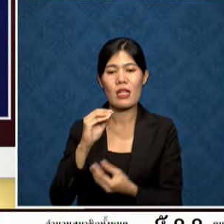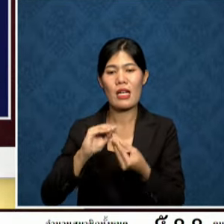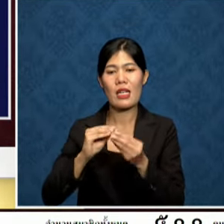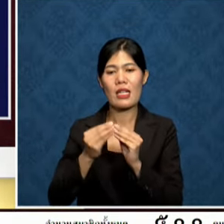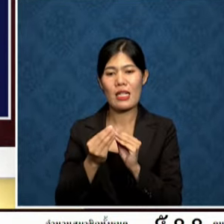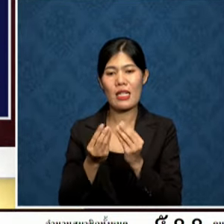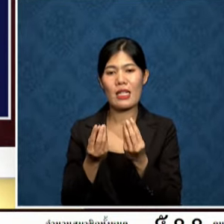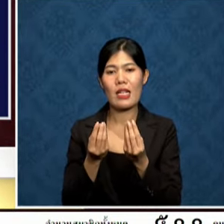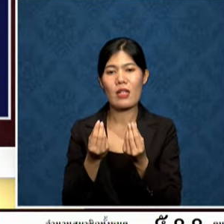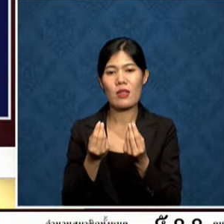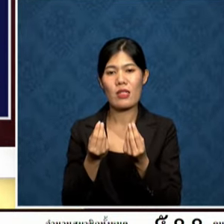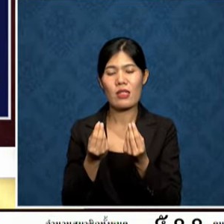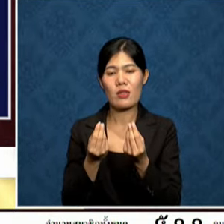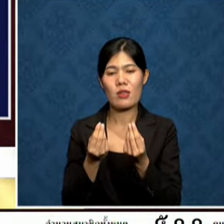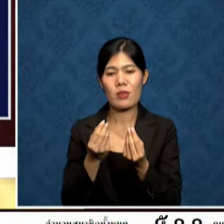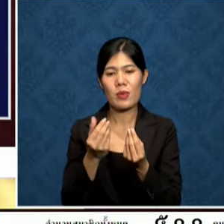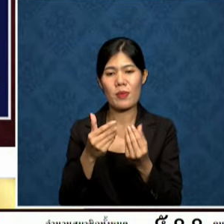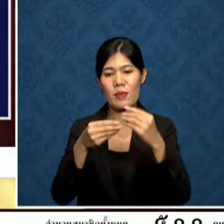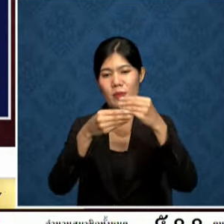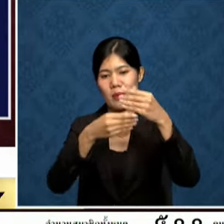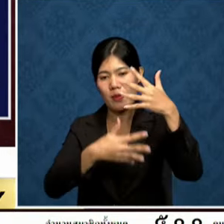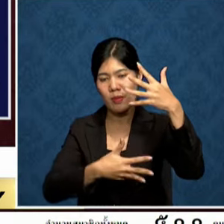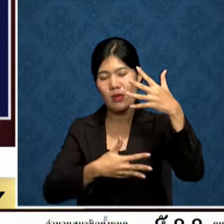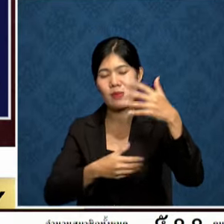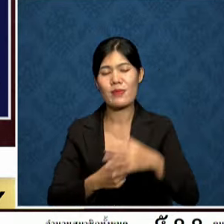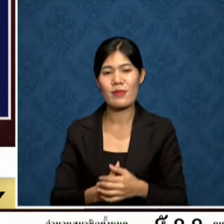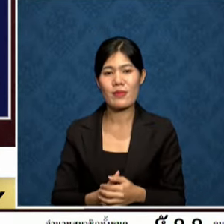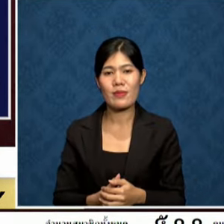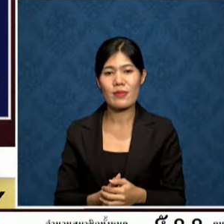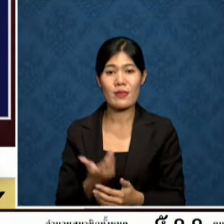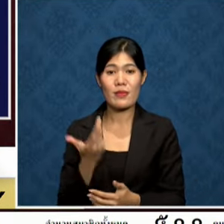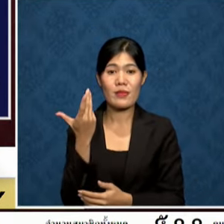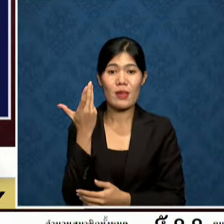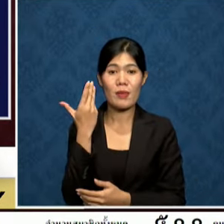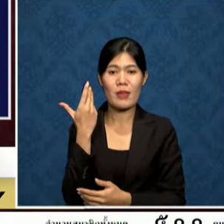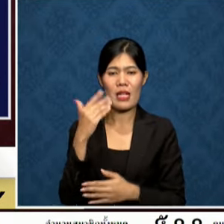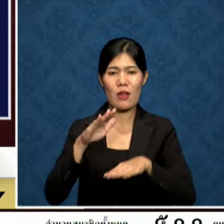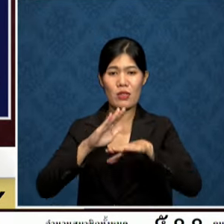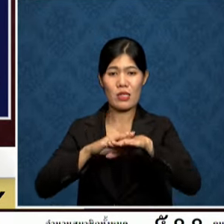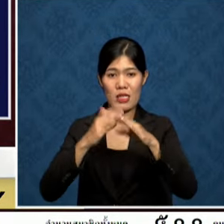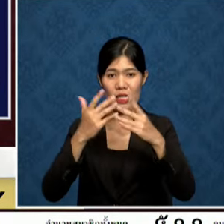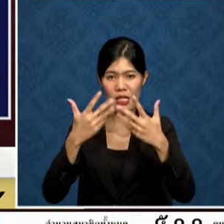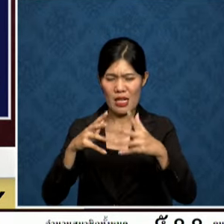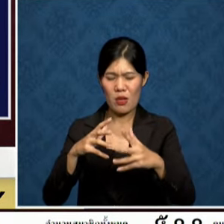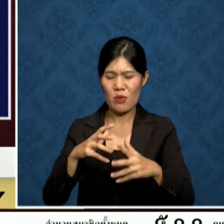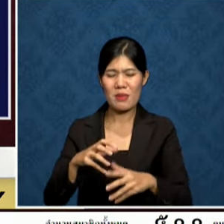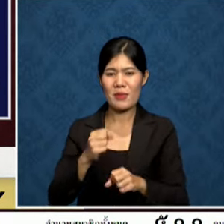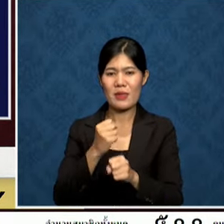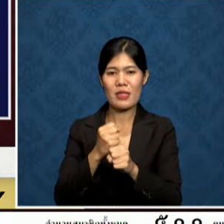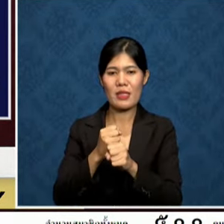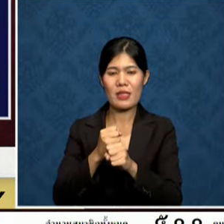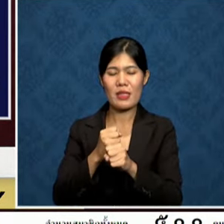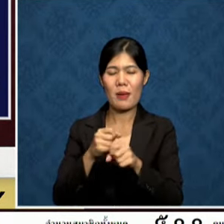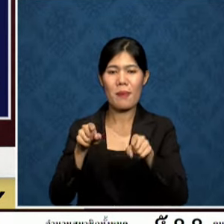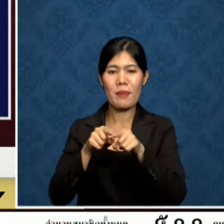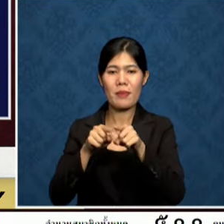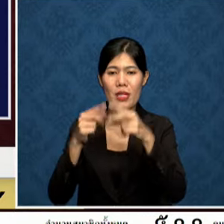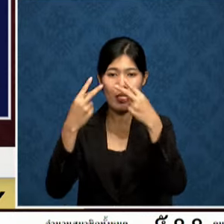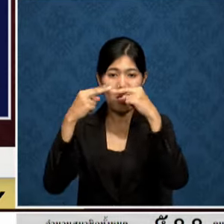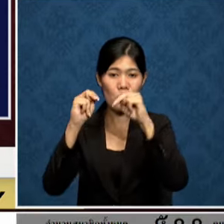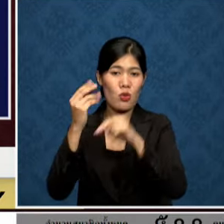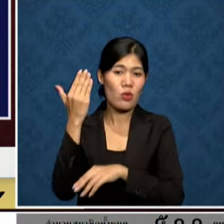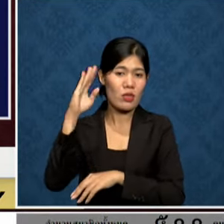ดูดีนะคะปีที่แล้วค่ะดิฉันเคยเตือนเอาไว้นะคะว่าอย่าทำพลาดเหมือนรัฐบาลประยุทธ์เพราะว่างบพวกนี้เนี่ยมักจะถูก